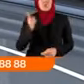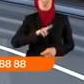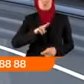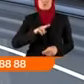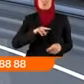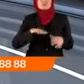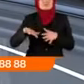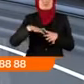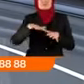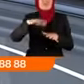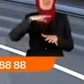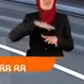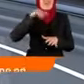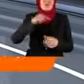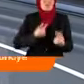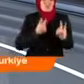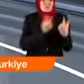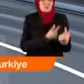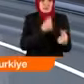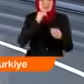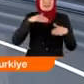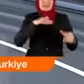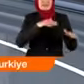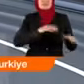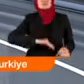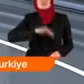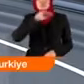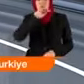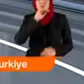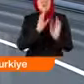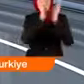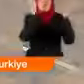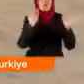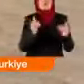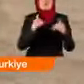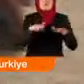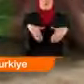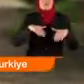yine doktoruydu ormanda piknik hesabı eklenince kalabalık iyiden iyiye arttı